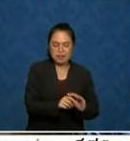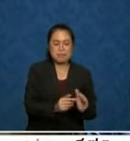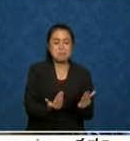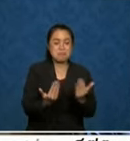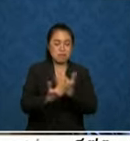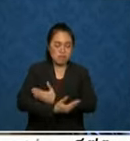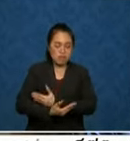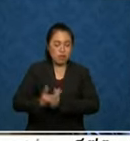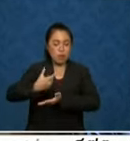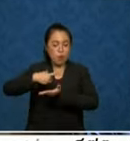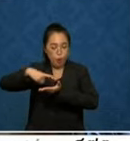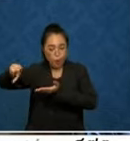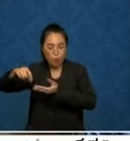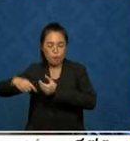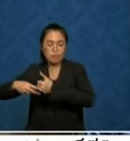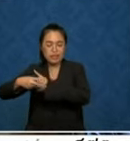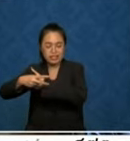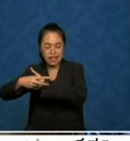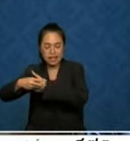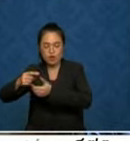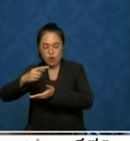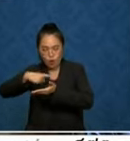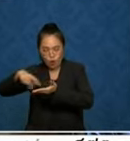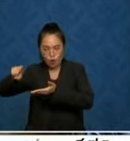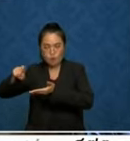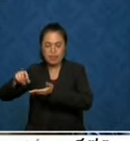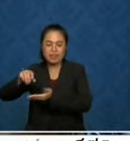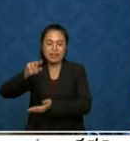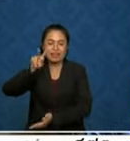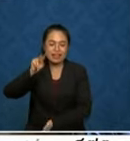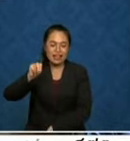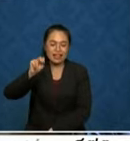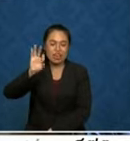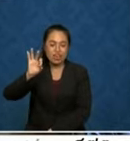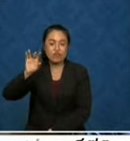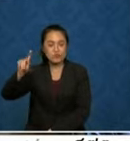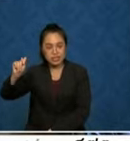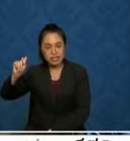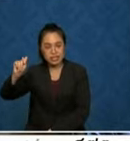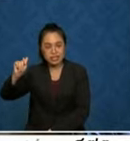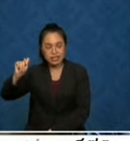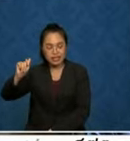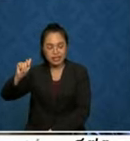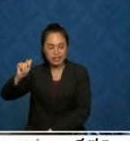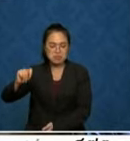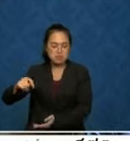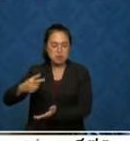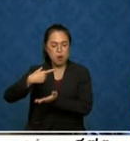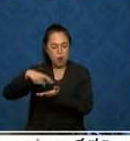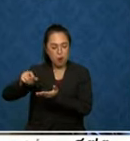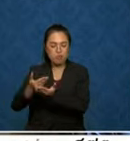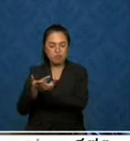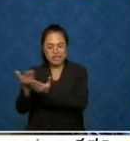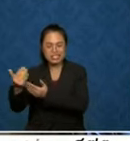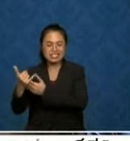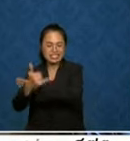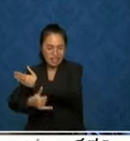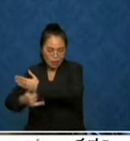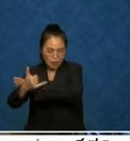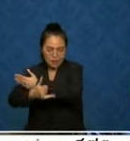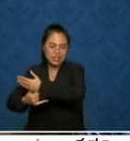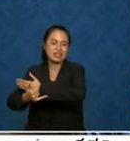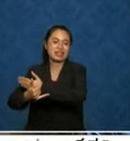หรือการใช้ USDT ซึ่งเป็นการใช้ช่องทางการฟอกเงินซึ่งการทำให้ง่